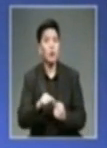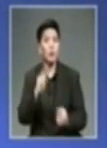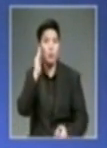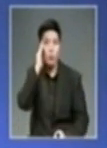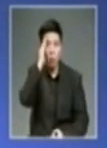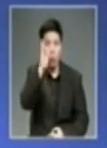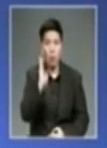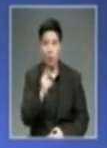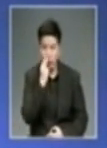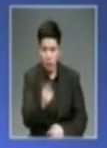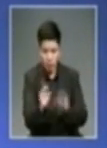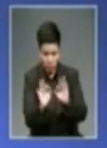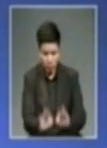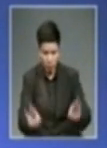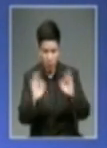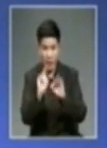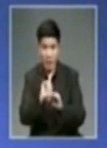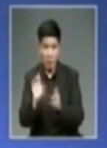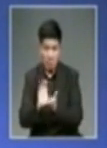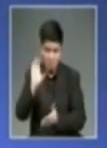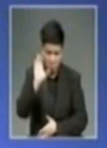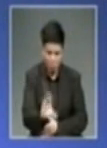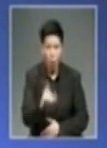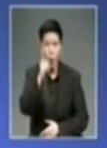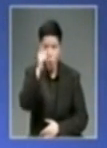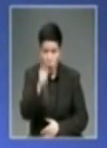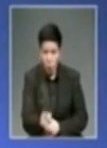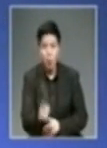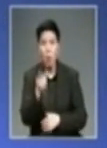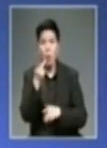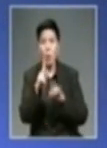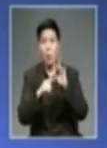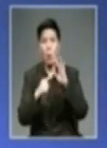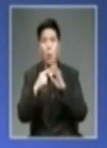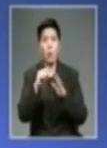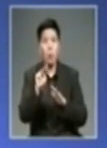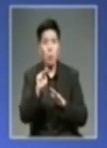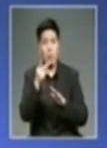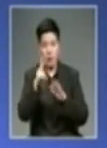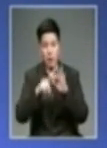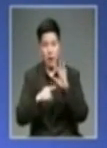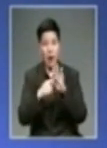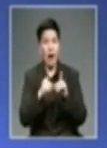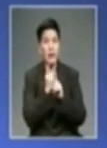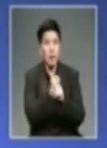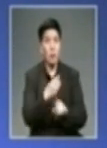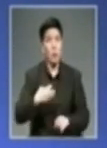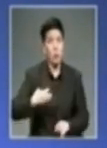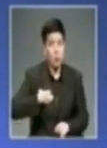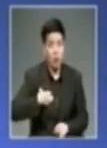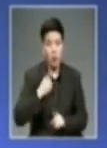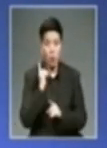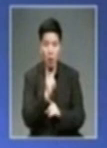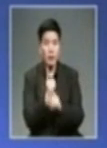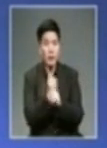ำเป็นแต่ก็ต้องให้เป็นคุ้มค่าด้วยนะครับแล้วก็เป็นขั้นเป็นตอนนะครับตามลำดับความเร่งด่วนความต้องการของประเ